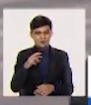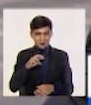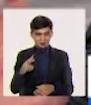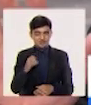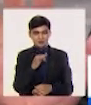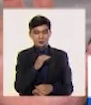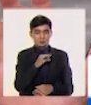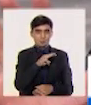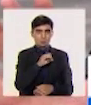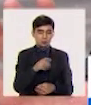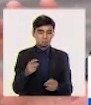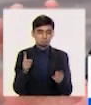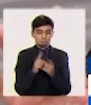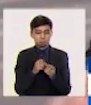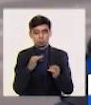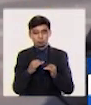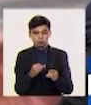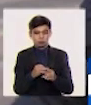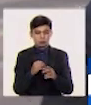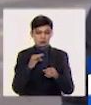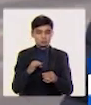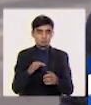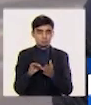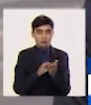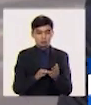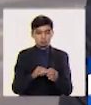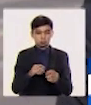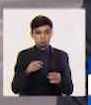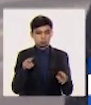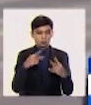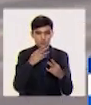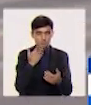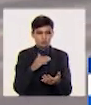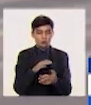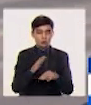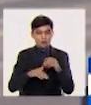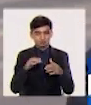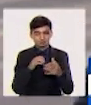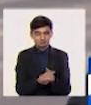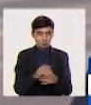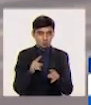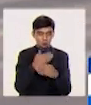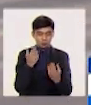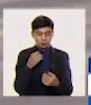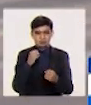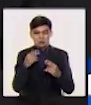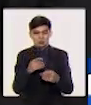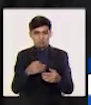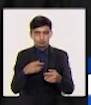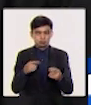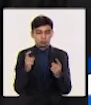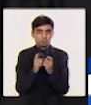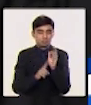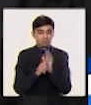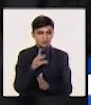сөйлеседі. Баспасөз бәрі көрінгенде бірден өздер бір-біріне қарамай қол бермей жетіп кетеді. Ел саясатқа бұлар қатты кірісіп